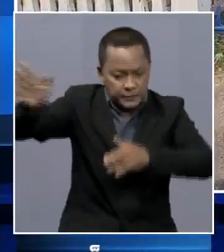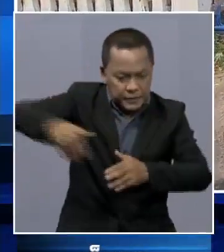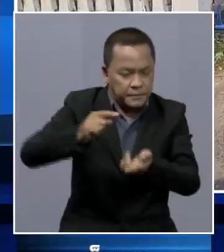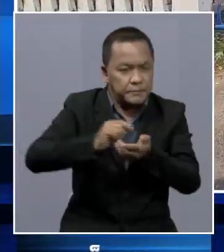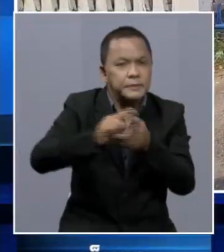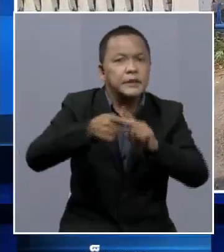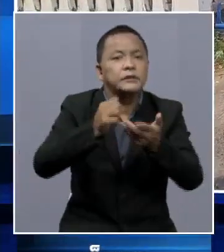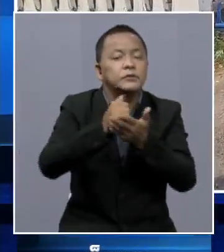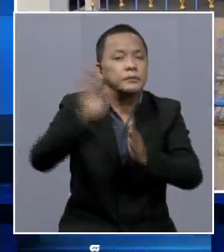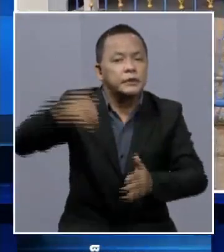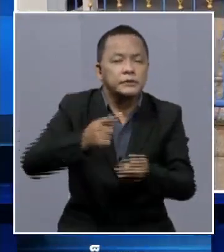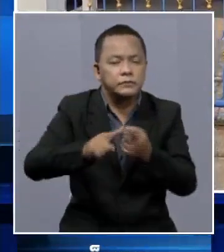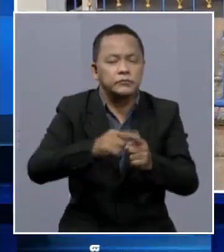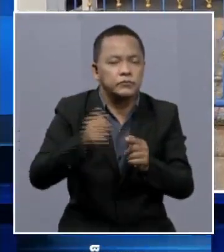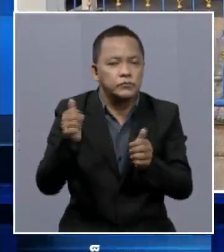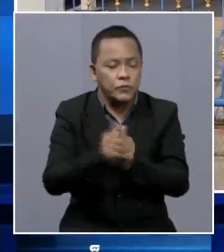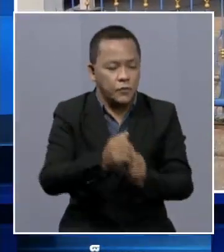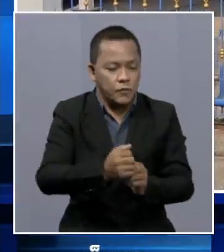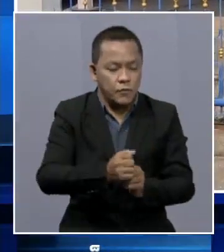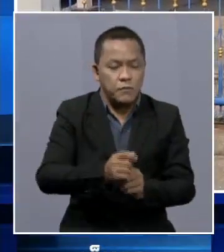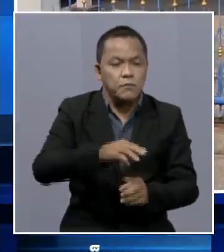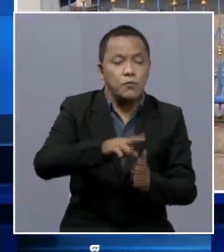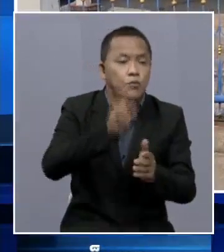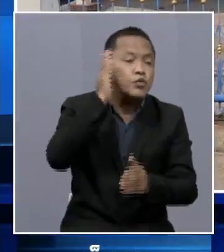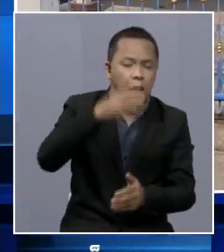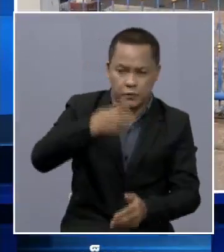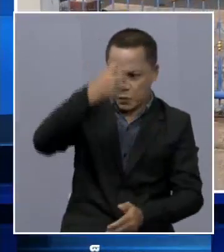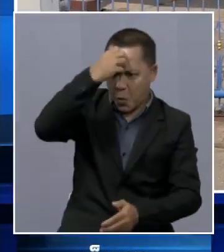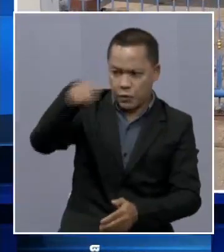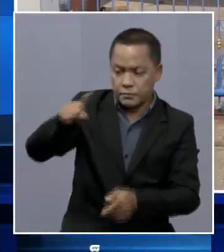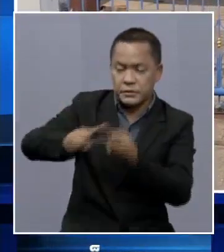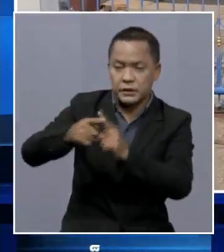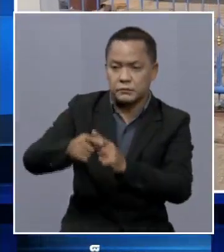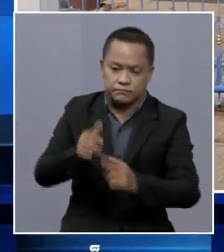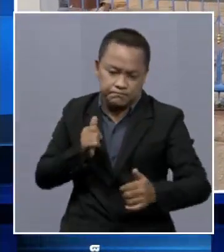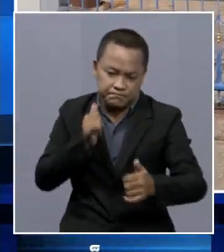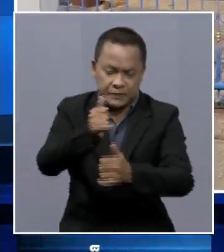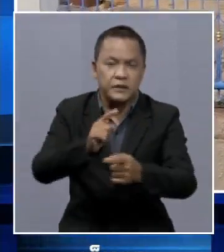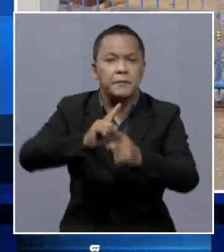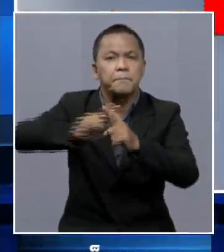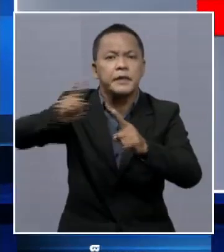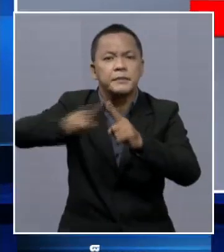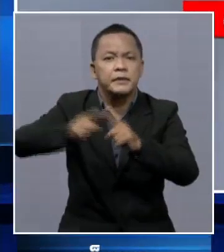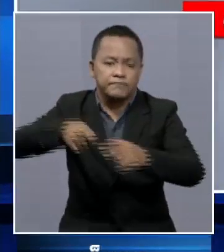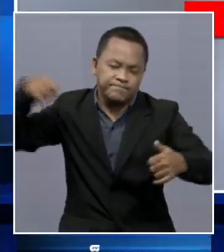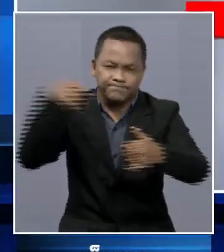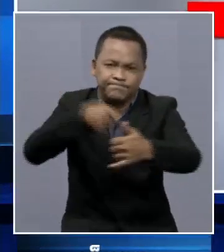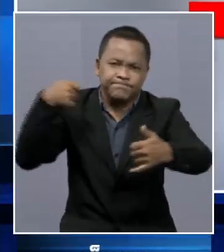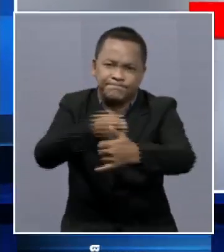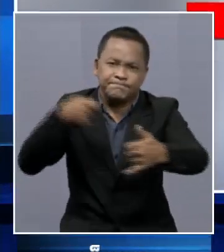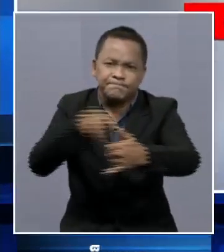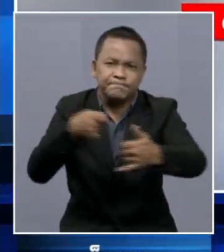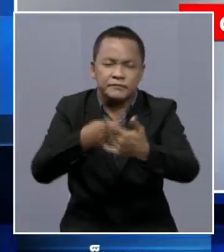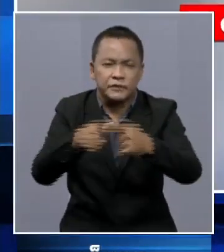่าให้ปรากฏวาผัว โมโหเพื่อนทเปพยานี่แะนะครับบุกไปหา แล้วกใช้มีด ไล่ทง